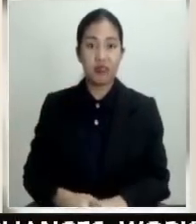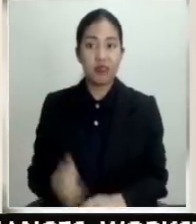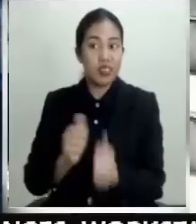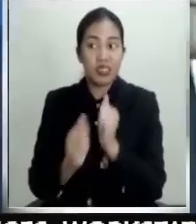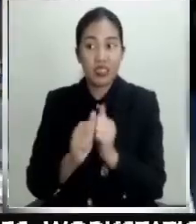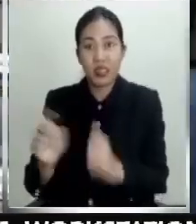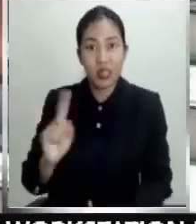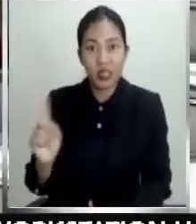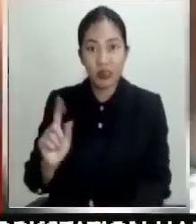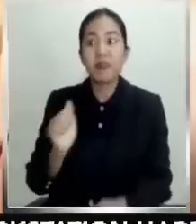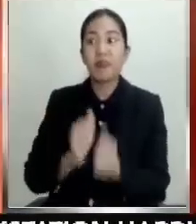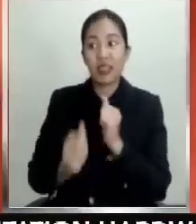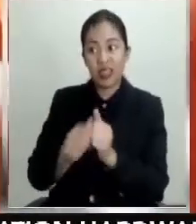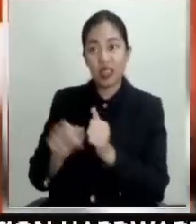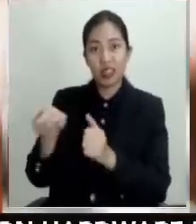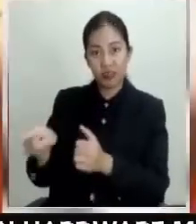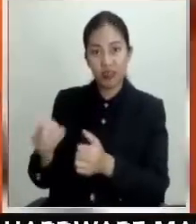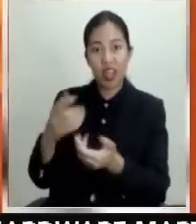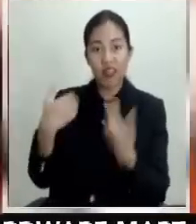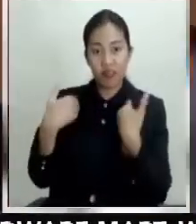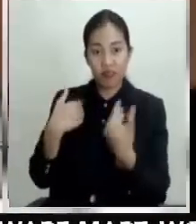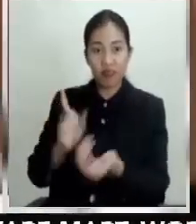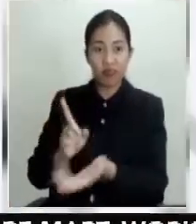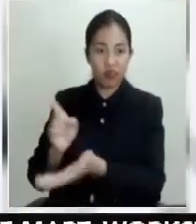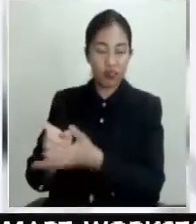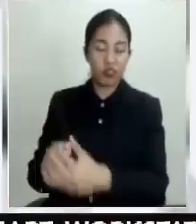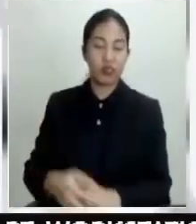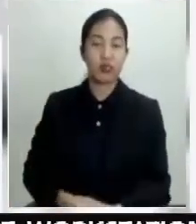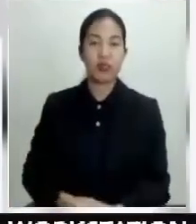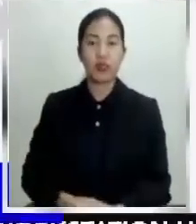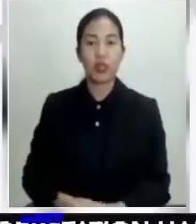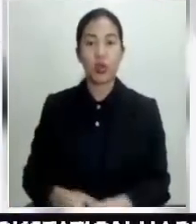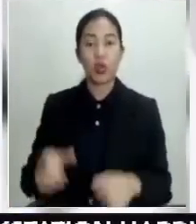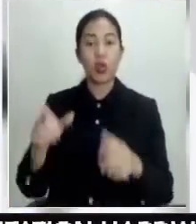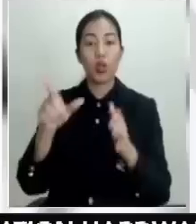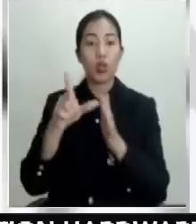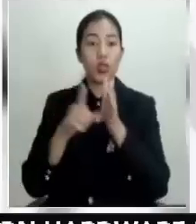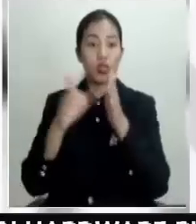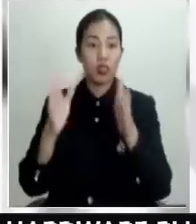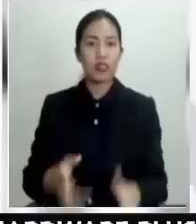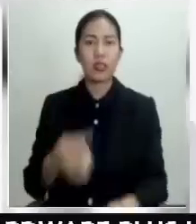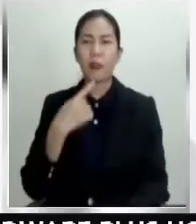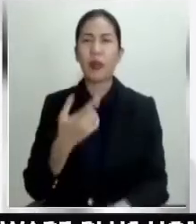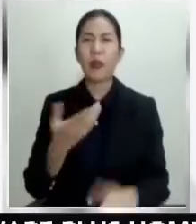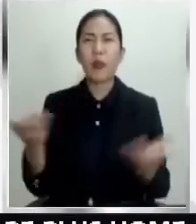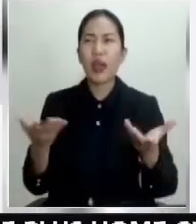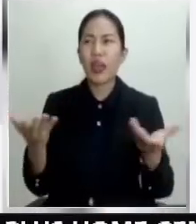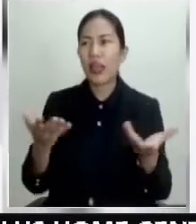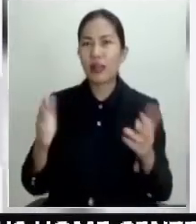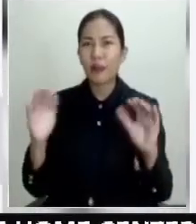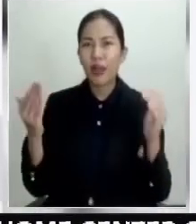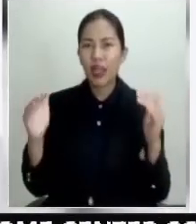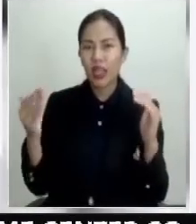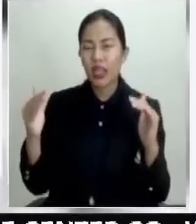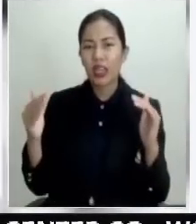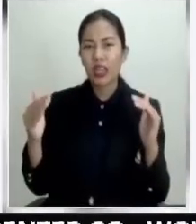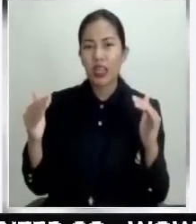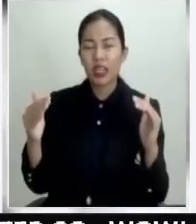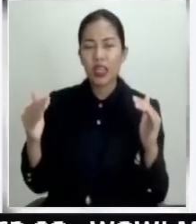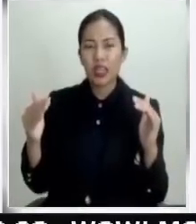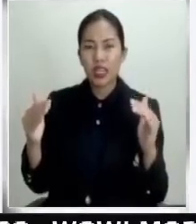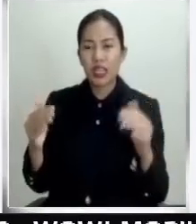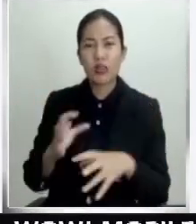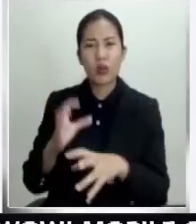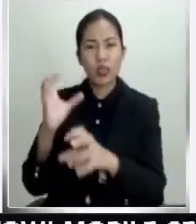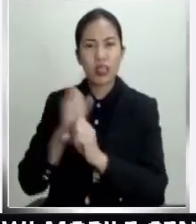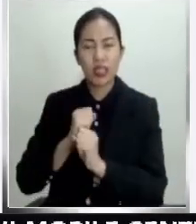lugar. Tanong naman ng abogado ng ilan sa akusado, saang samples kinumpara ang mga nakuha sa mga sasakyan at compound?